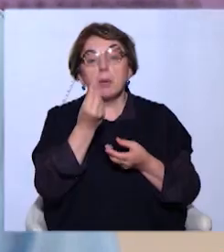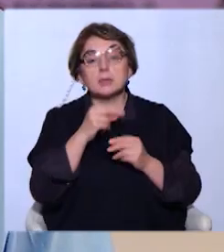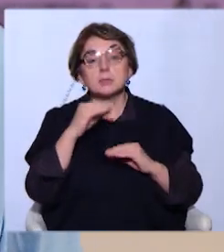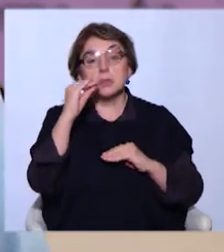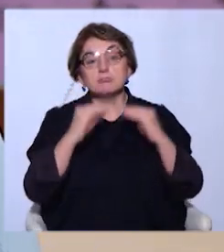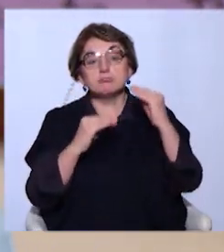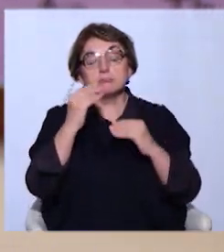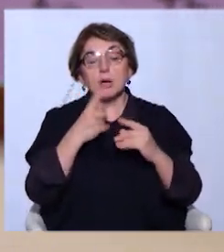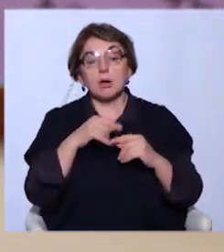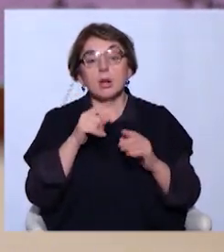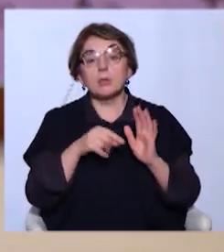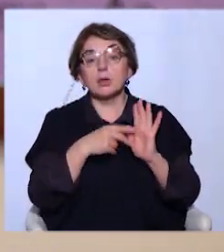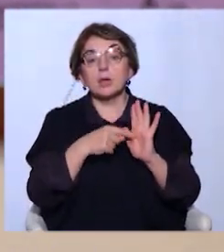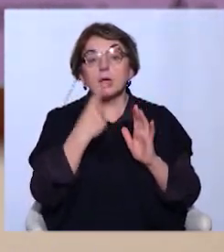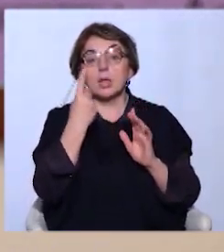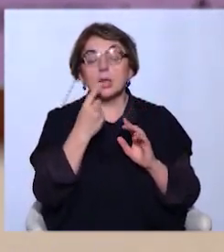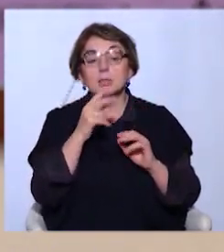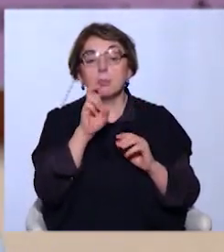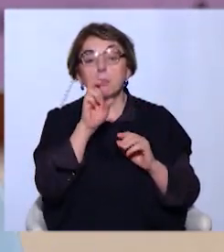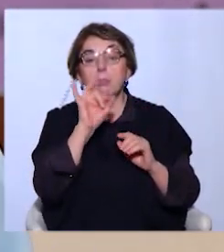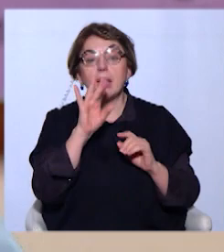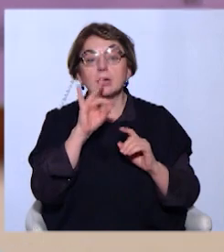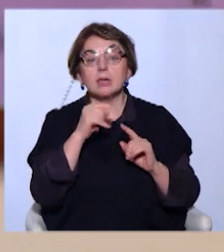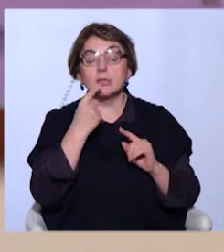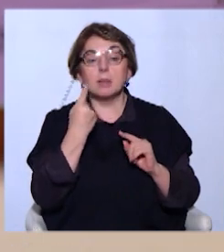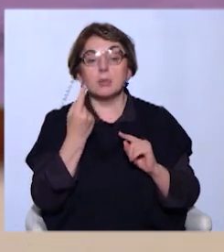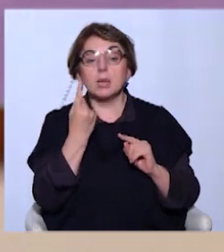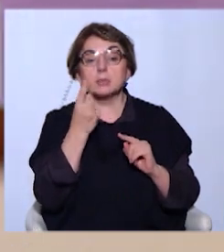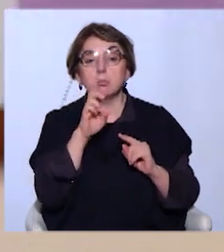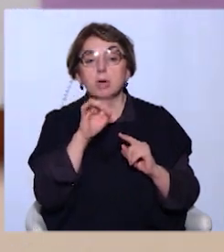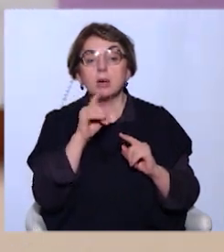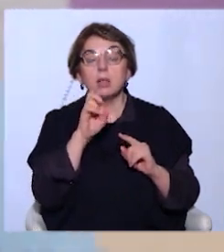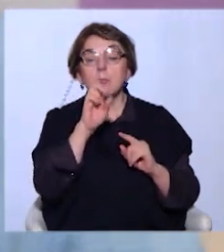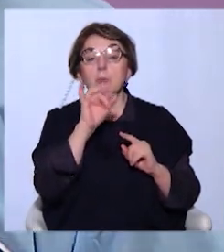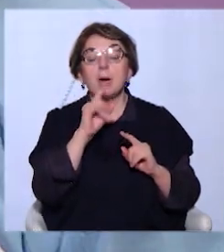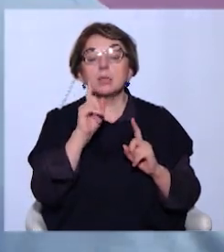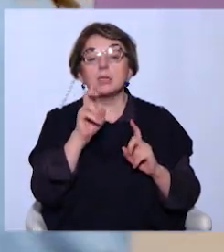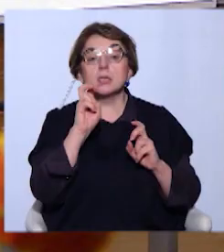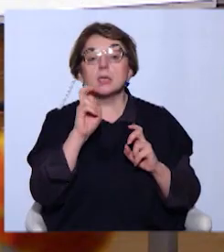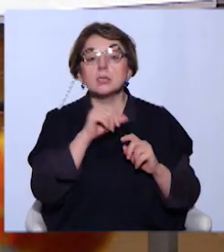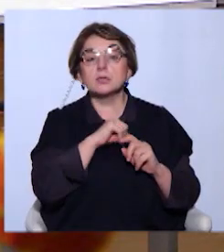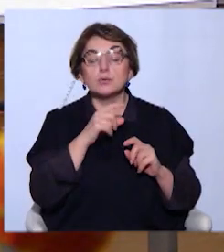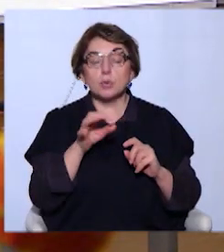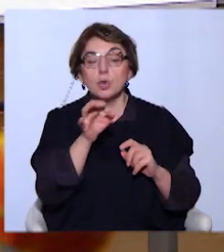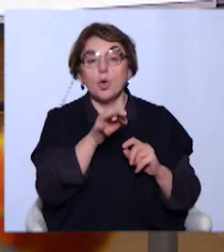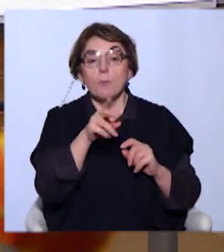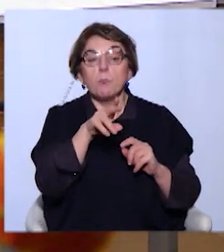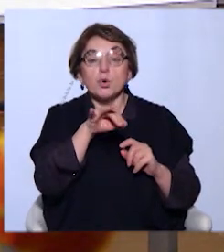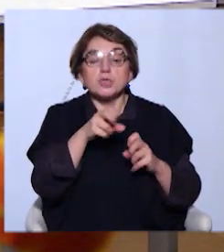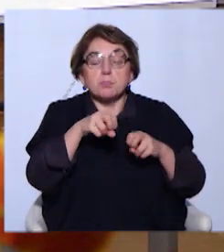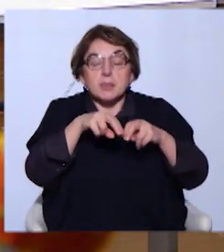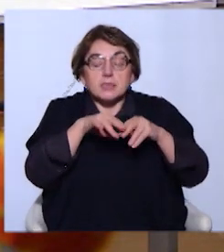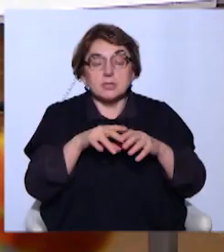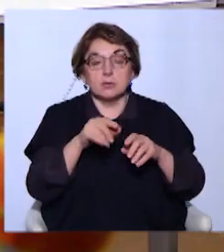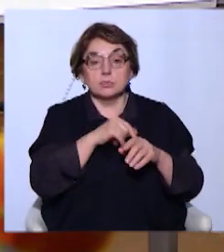ფასებზე ლაპარაკობენ, ყველგან მითითებულია 1 ბარელი ნავთობის ფასი. და მინდა იცოდე, რომ ბარელი ეს არის მოცულობის